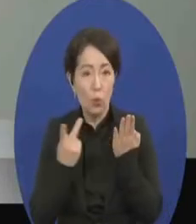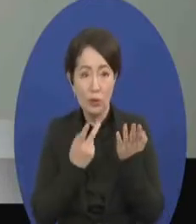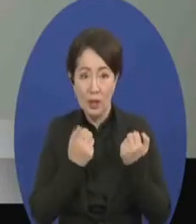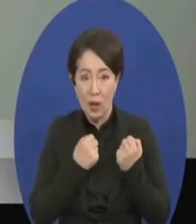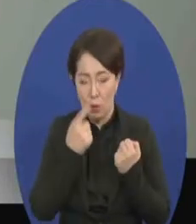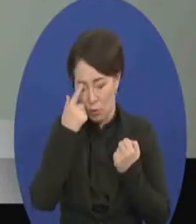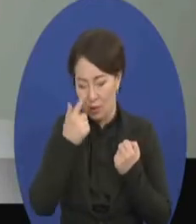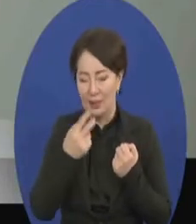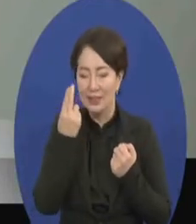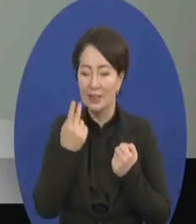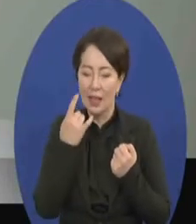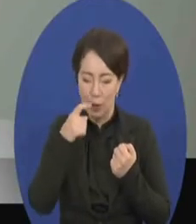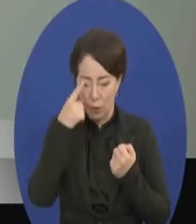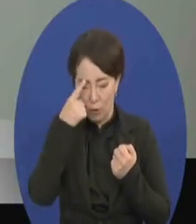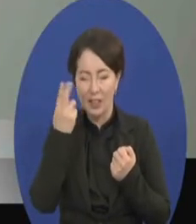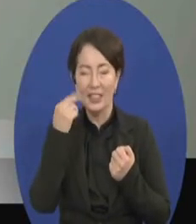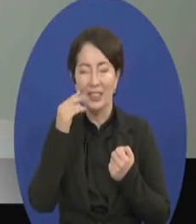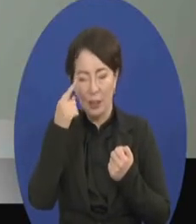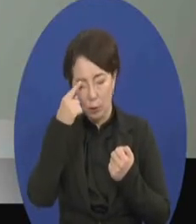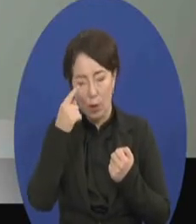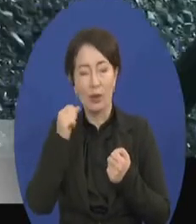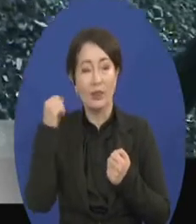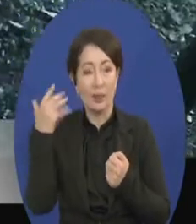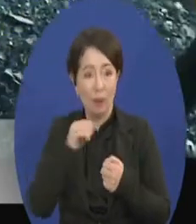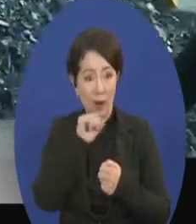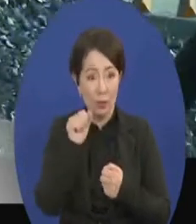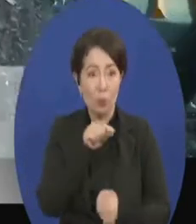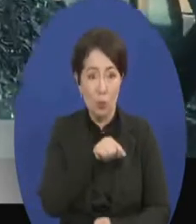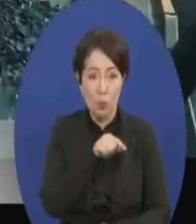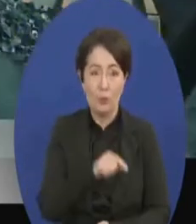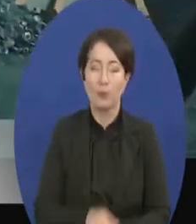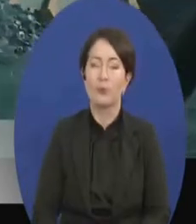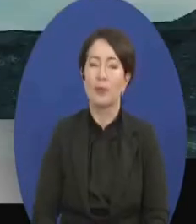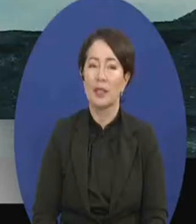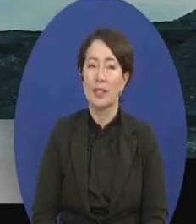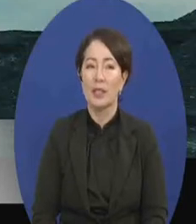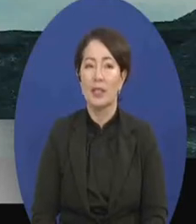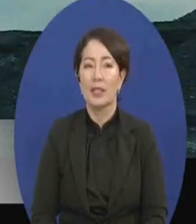цахим Монгол, дижитал Монгол болох ёстой. Энэ бол бидний тавдах асуудал.